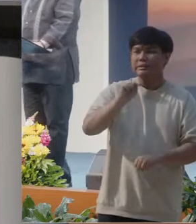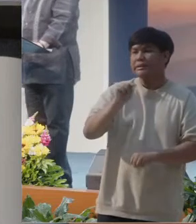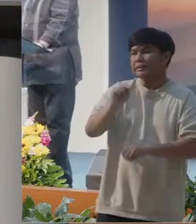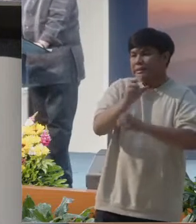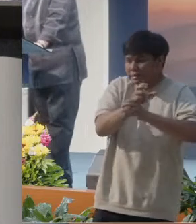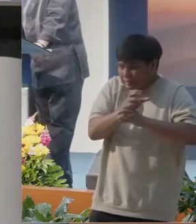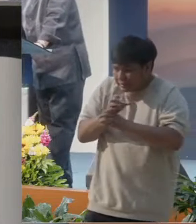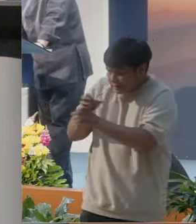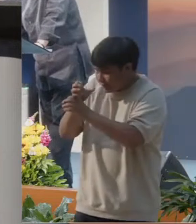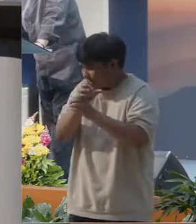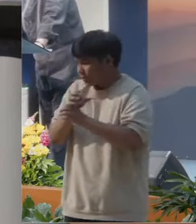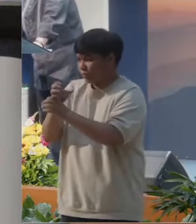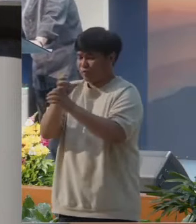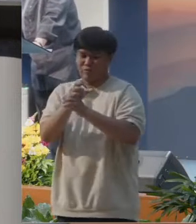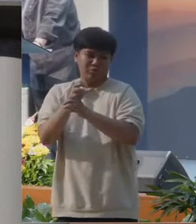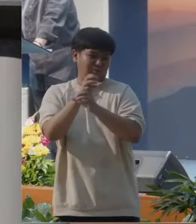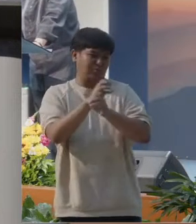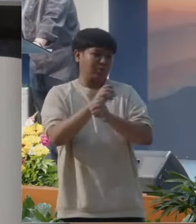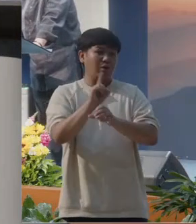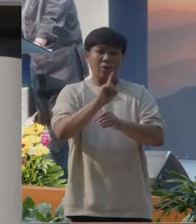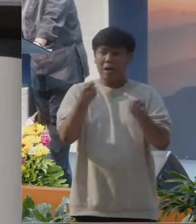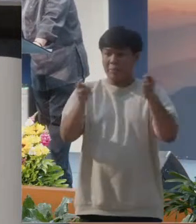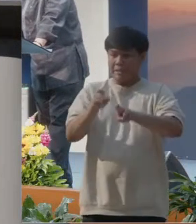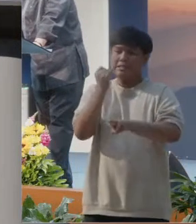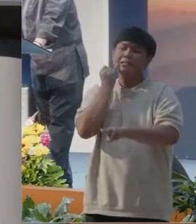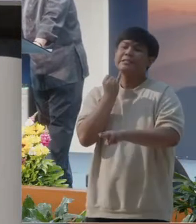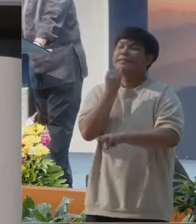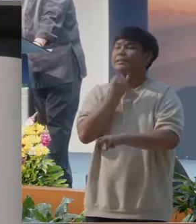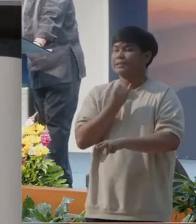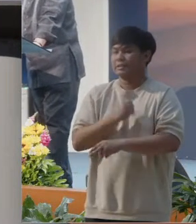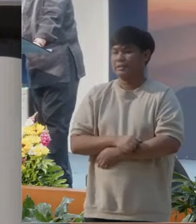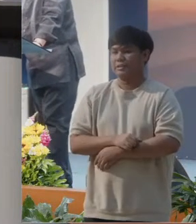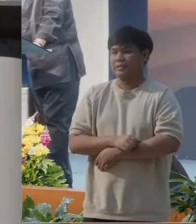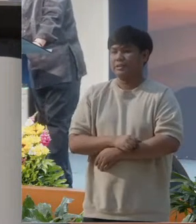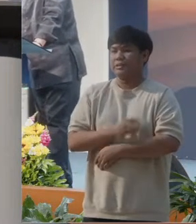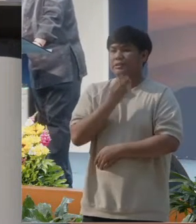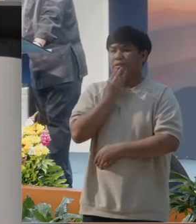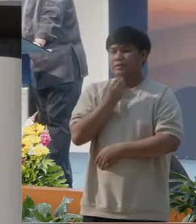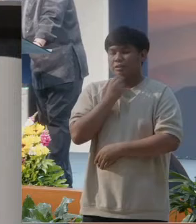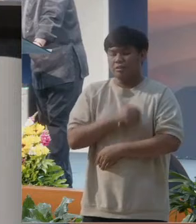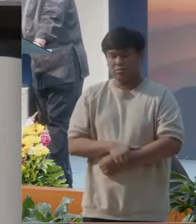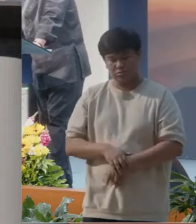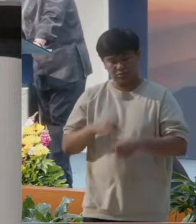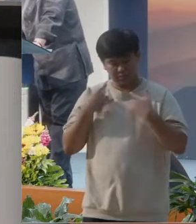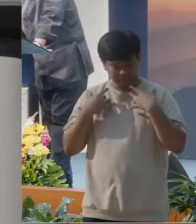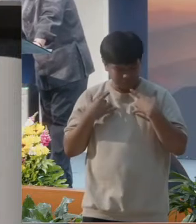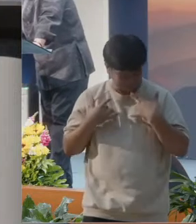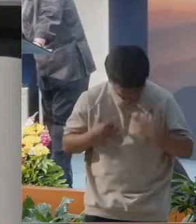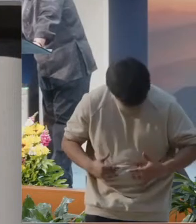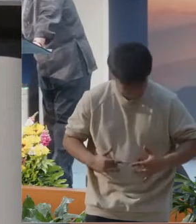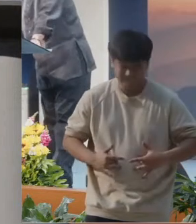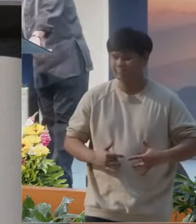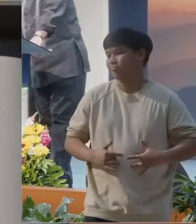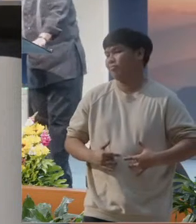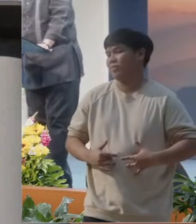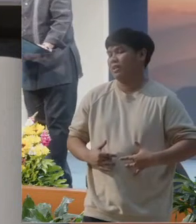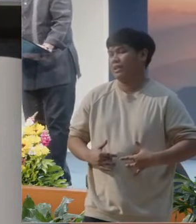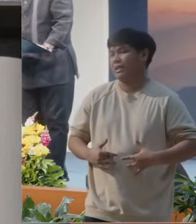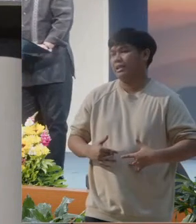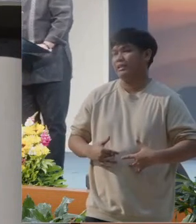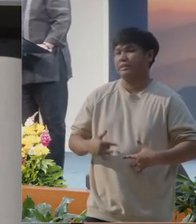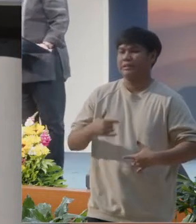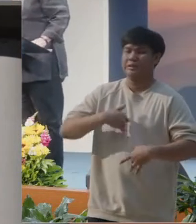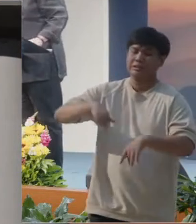po natin. Ano po ang nangyari sa Israel? Abay, nanlumo po sila. Sabing ganun, they